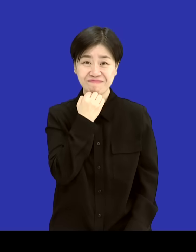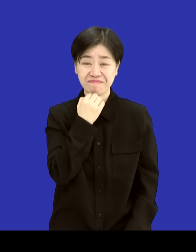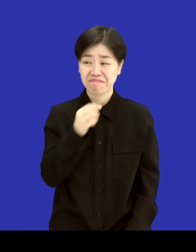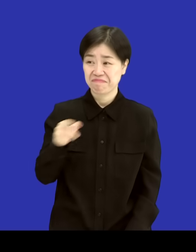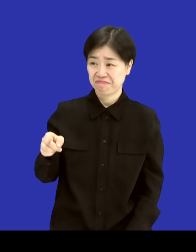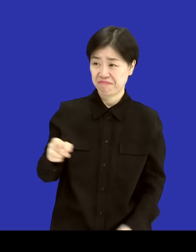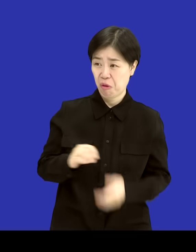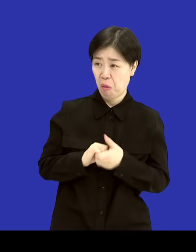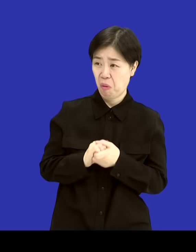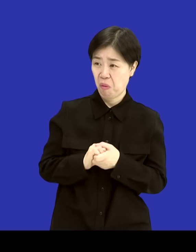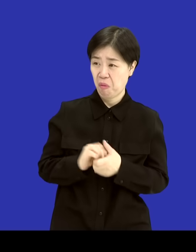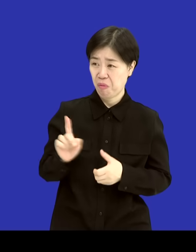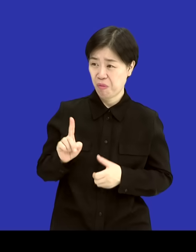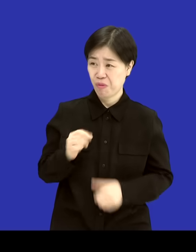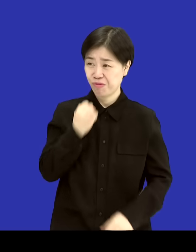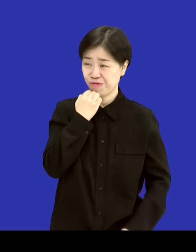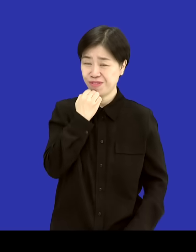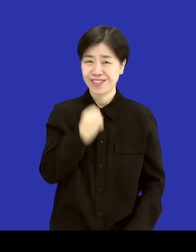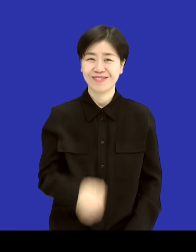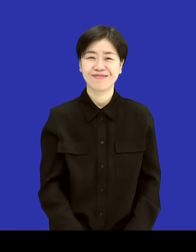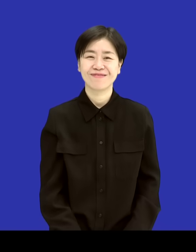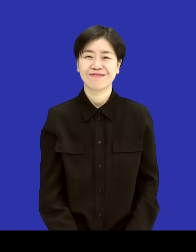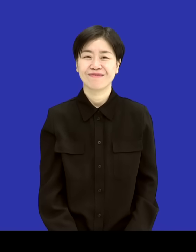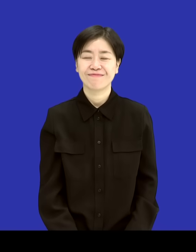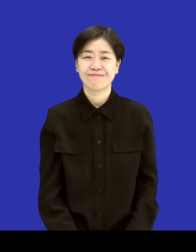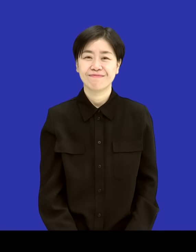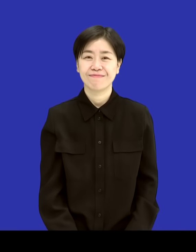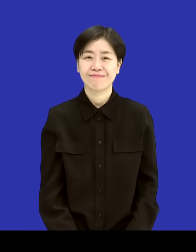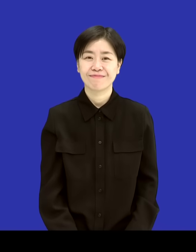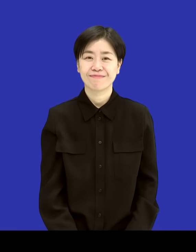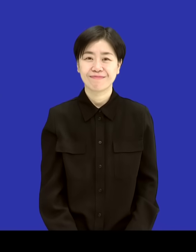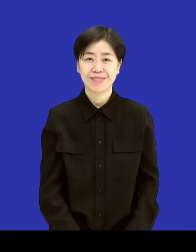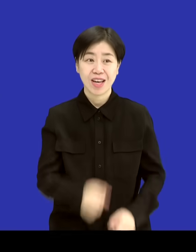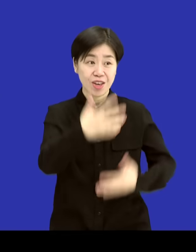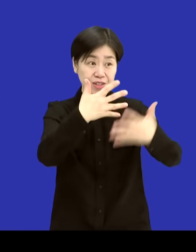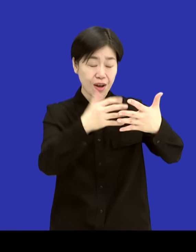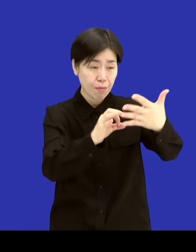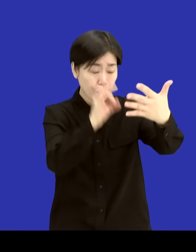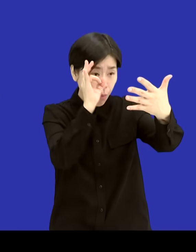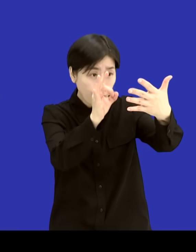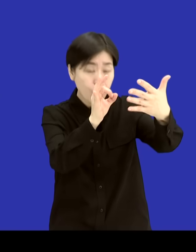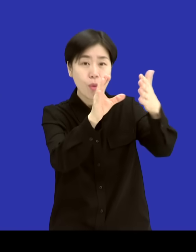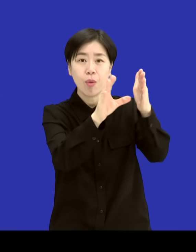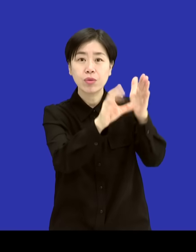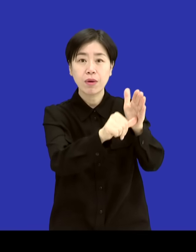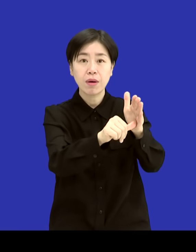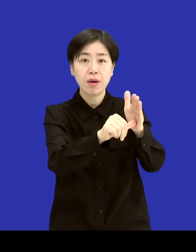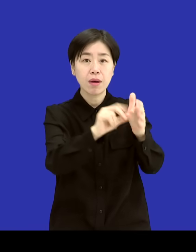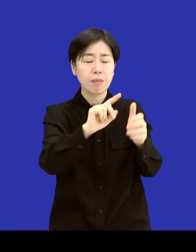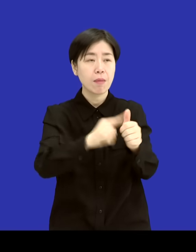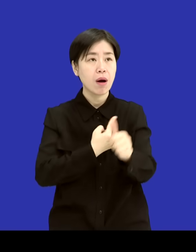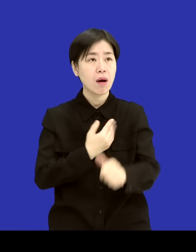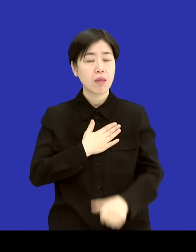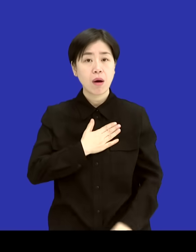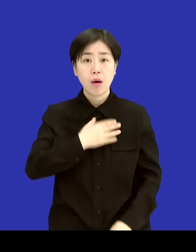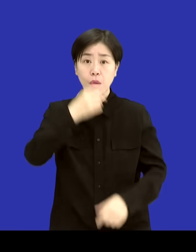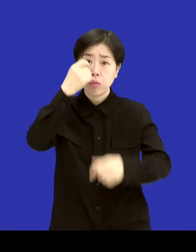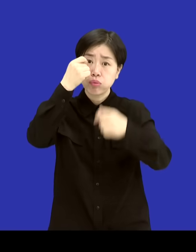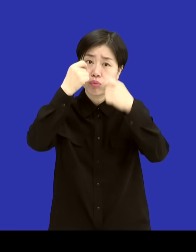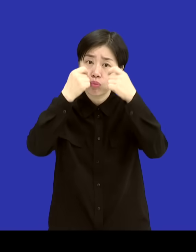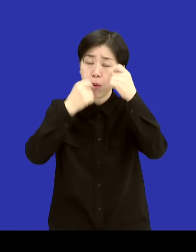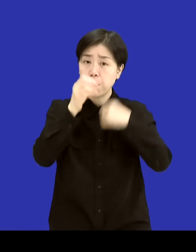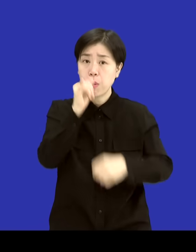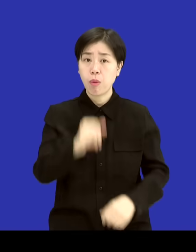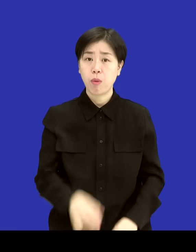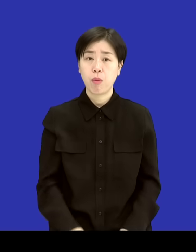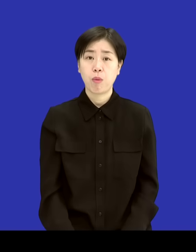웬만한 노래 다 이거예요. 근데 그걸 딱 보는 순간 저도 모르게 이렇게 눈물을